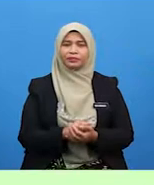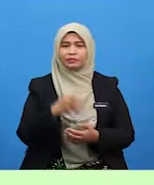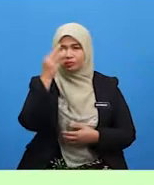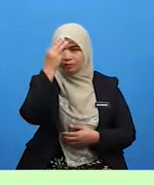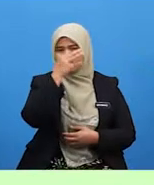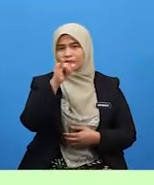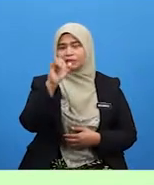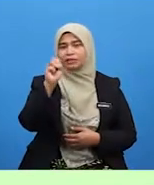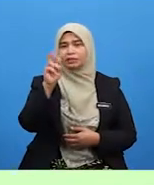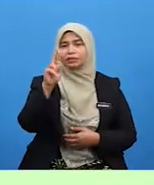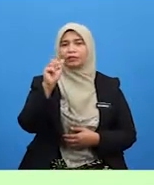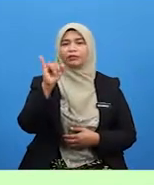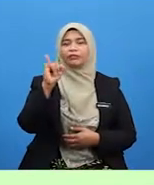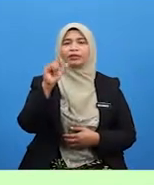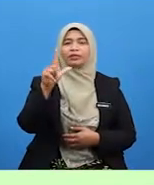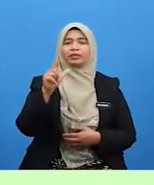Malaikat Israfil,